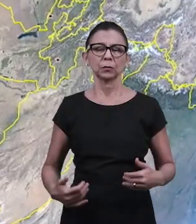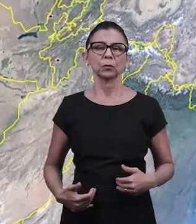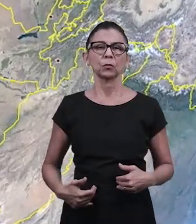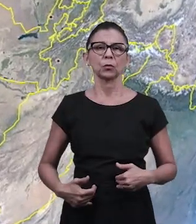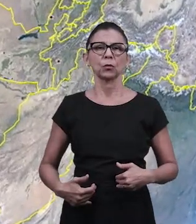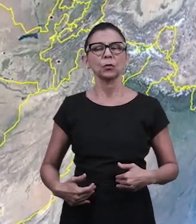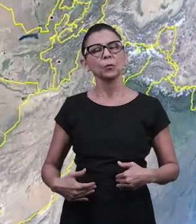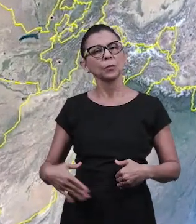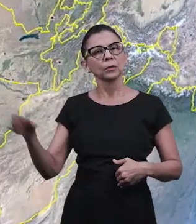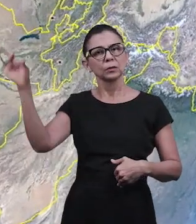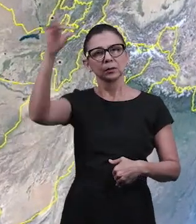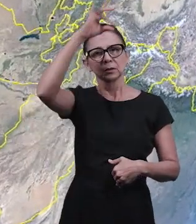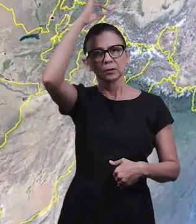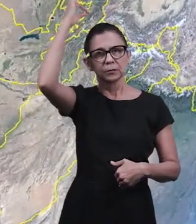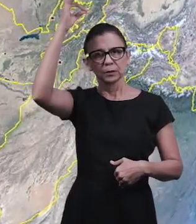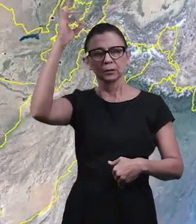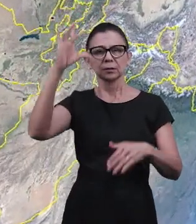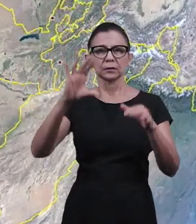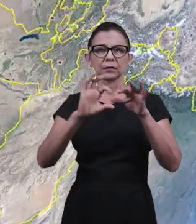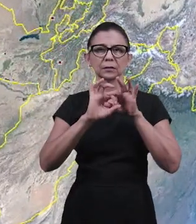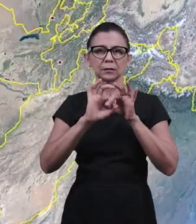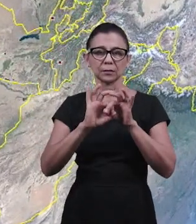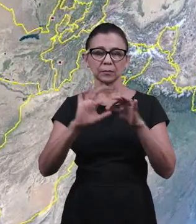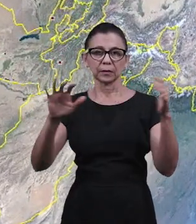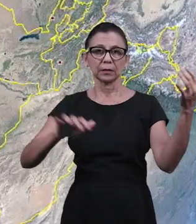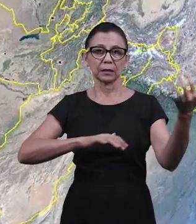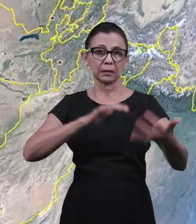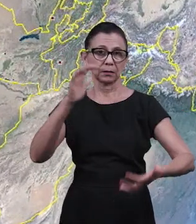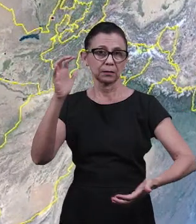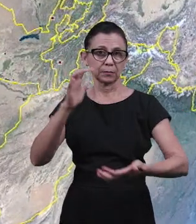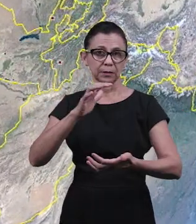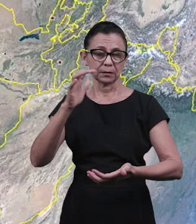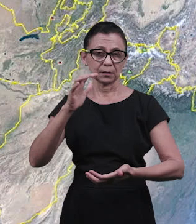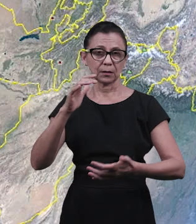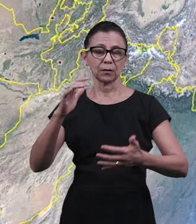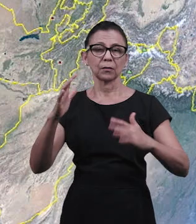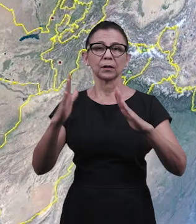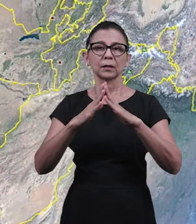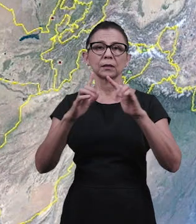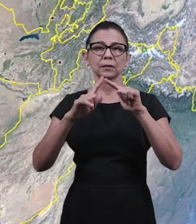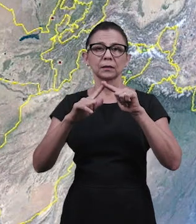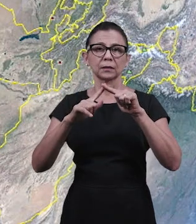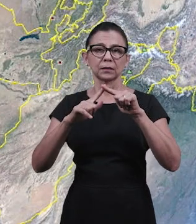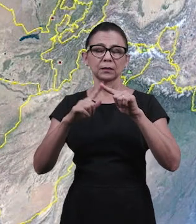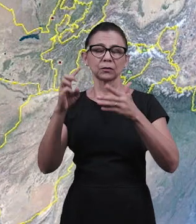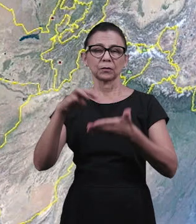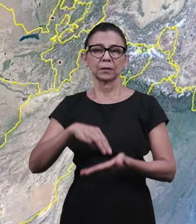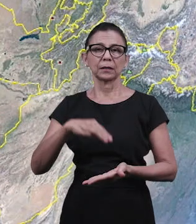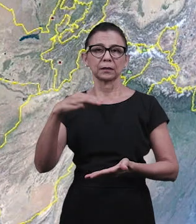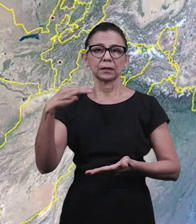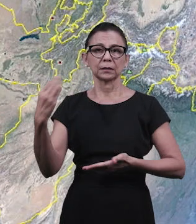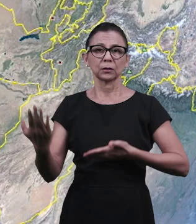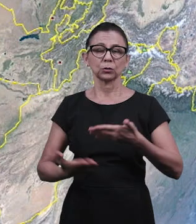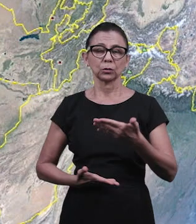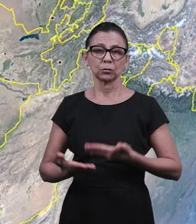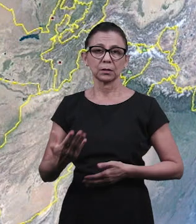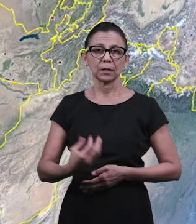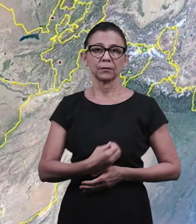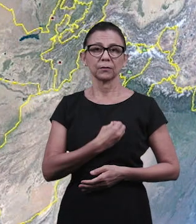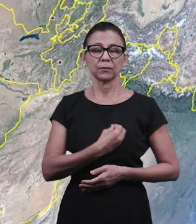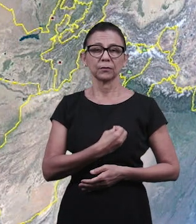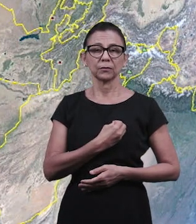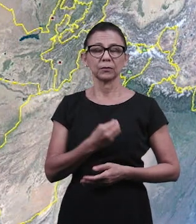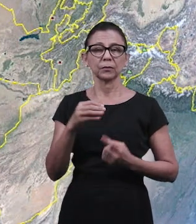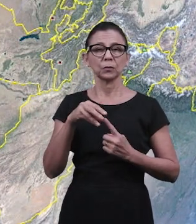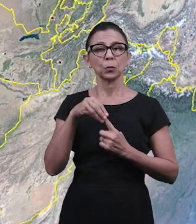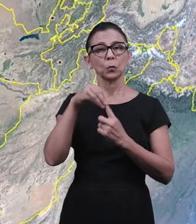un même esprit. À travers le système de transmission, les membres de l'Église chrétienne Maranatha de toute la planète